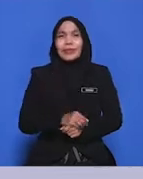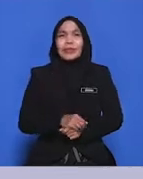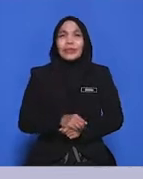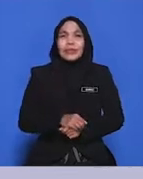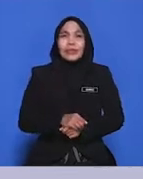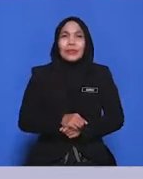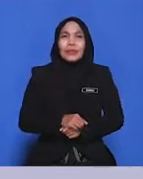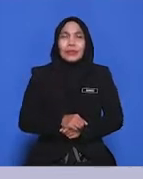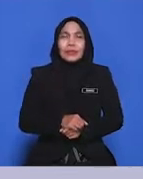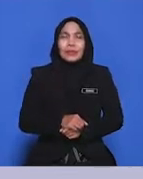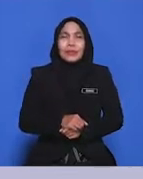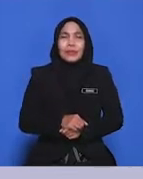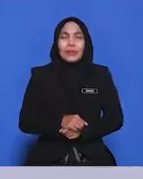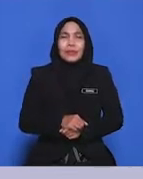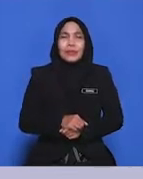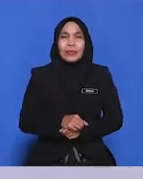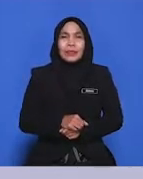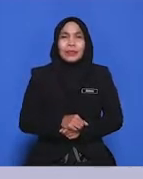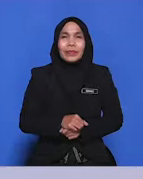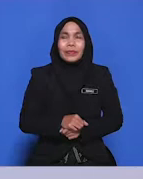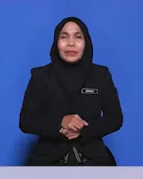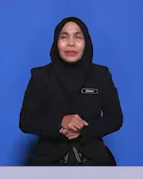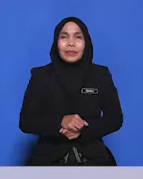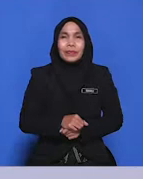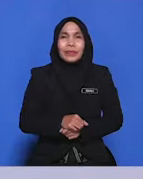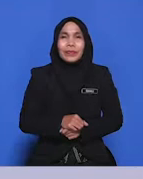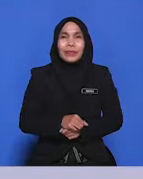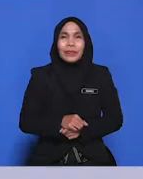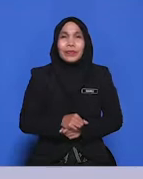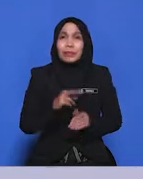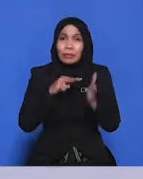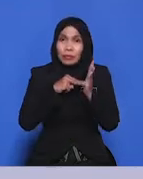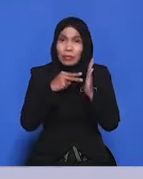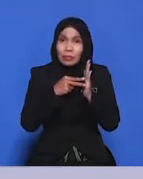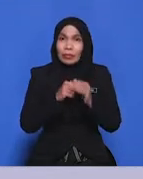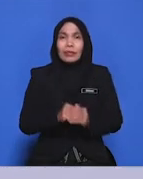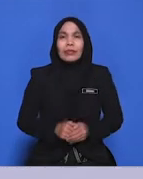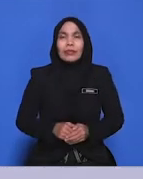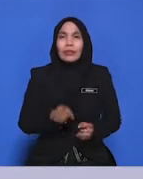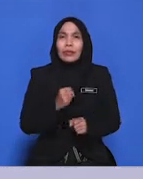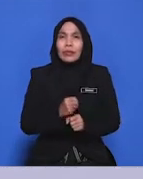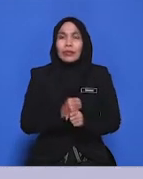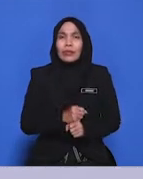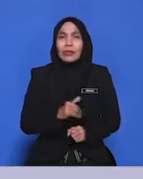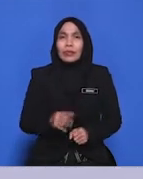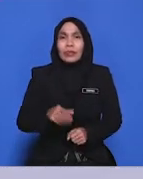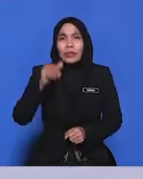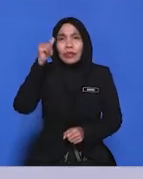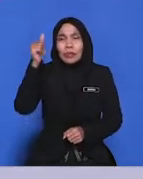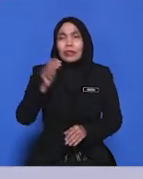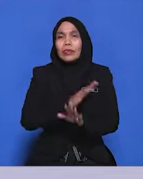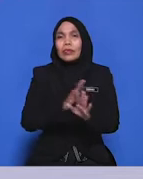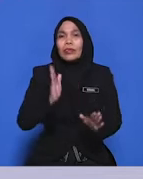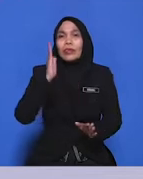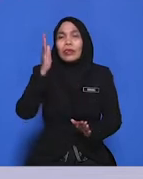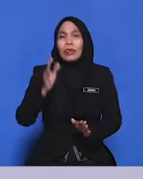ma biqaumin hatta yughayyiru ma bianfusihim." Yang bermaksud, sesungguhnya Allah tidak akan mengubah